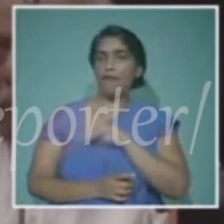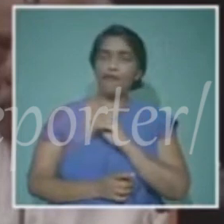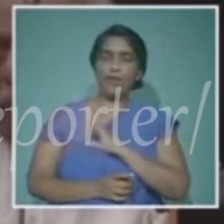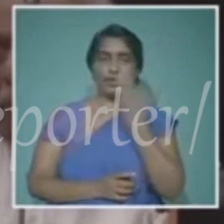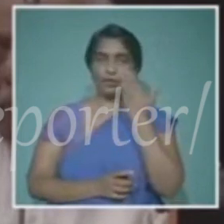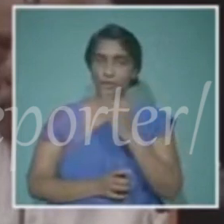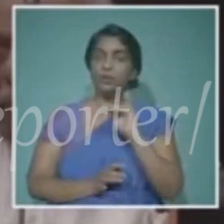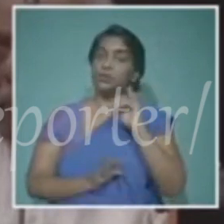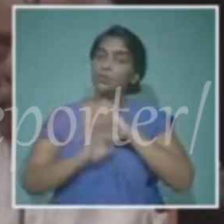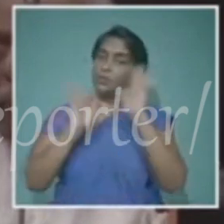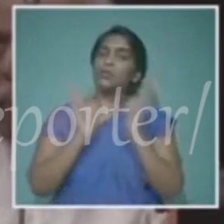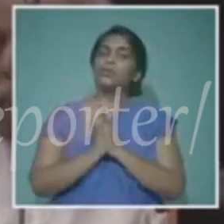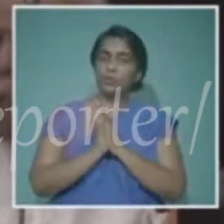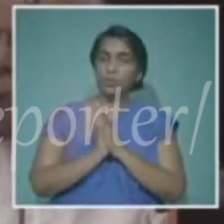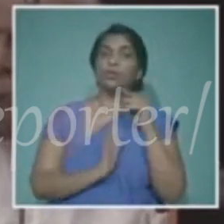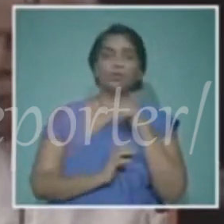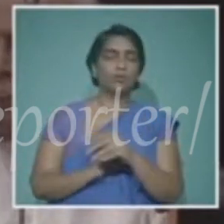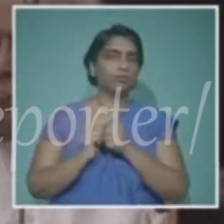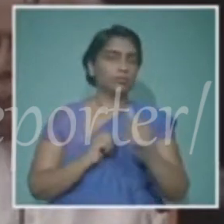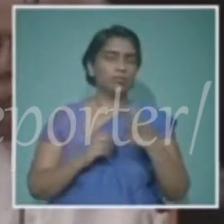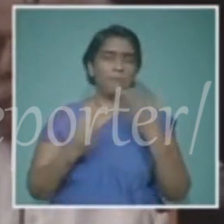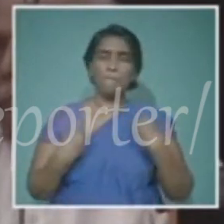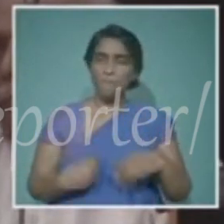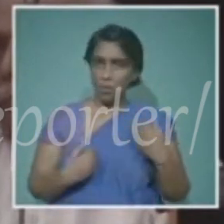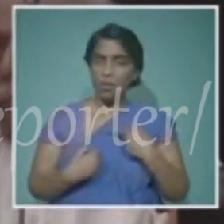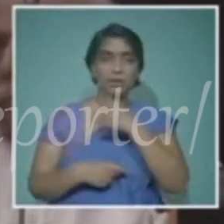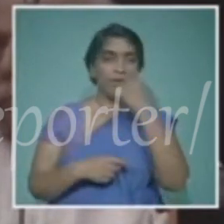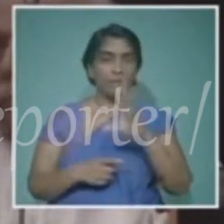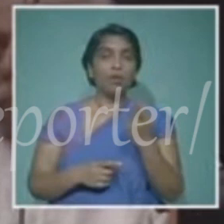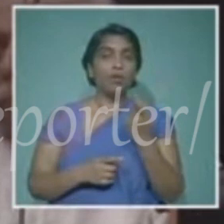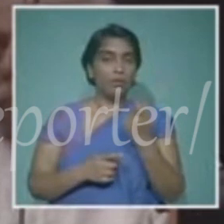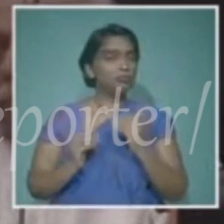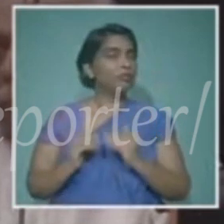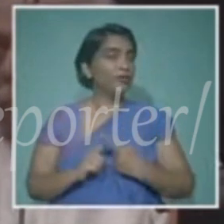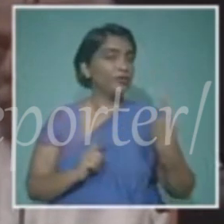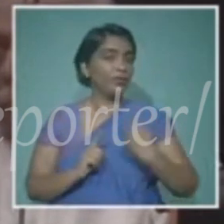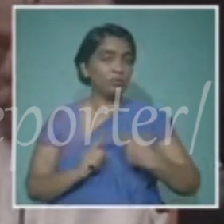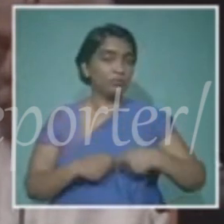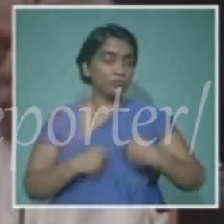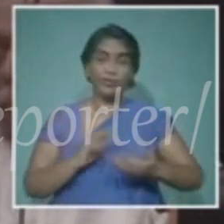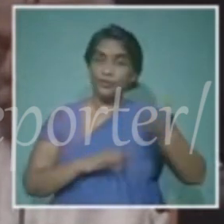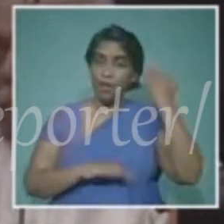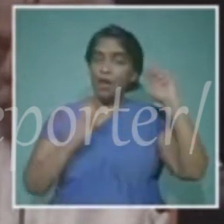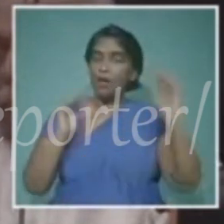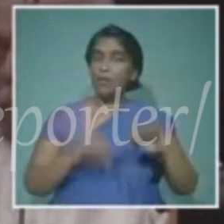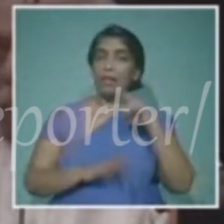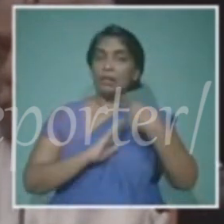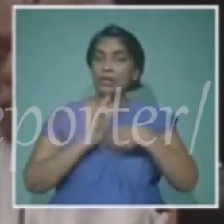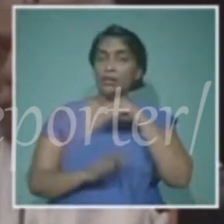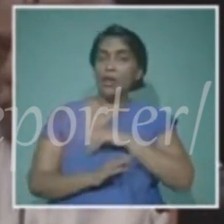පෙනුනත් සමස්තයක් ලෙස එයින් සිදුවෙන්නේ අවාසියක්. මේ නිසා ආර්ථික වර්ධන වේගය අඩු වී දේශීය ණය